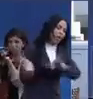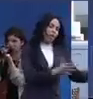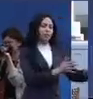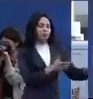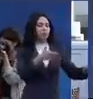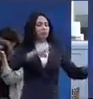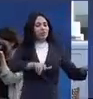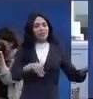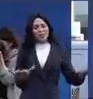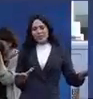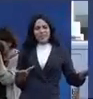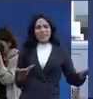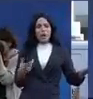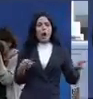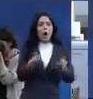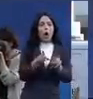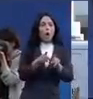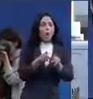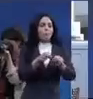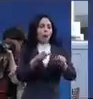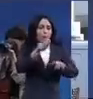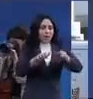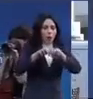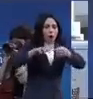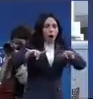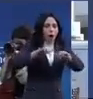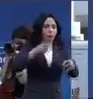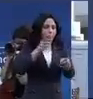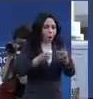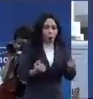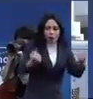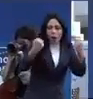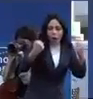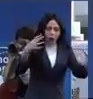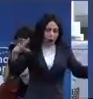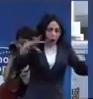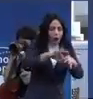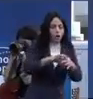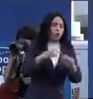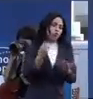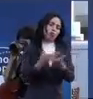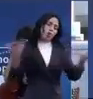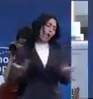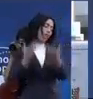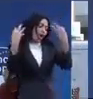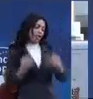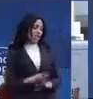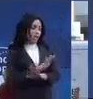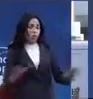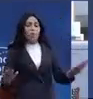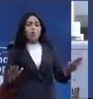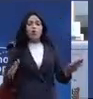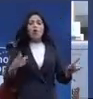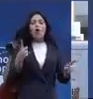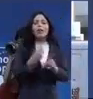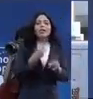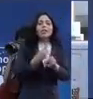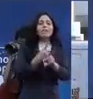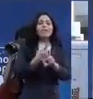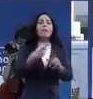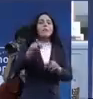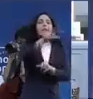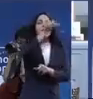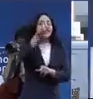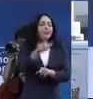tratta più di avvicendarsi al potere senza nulla far accadere si tratta di un tenere un paese